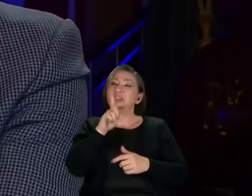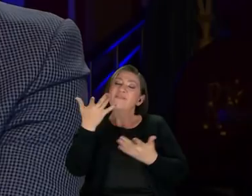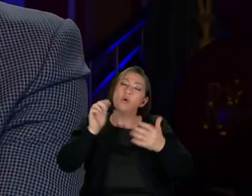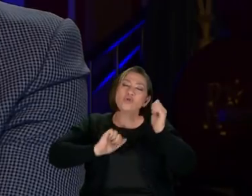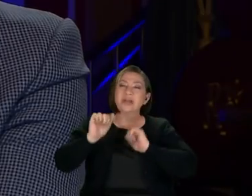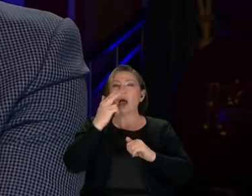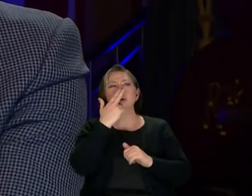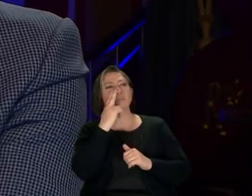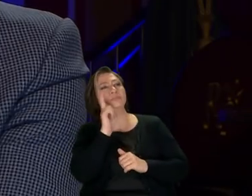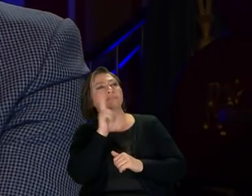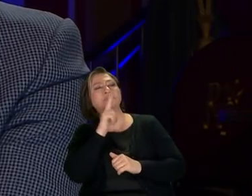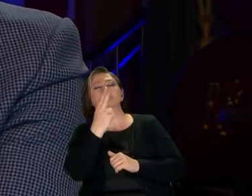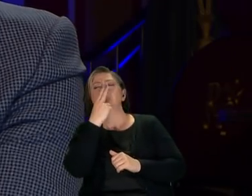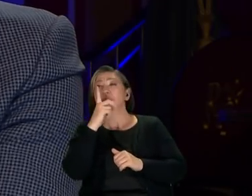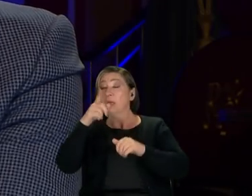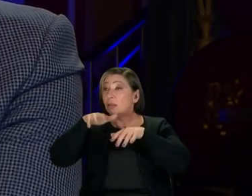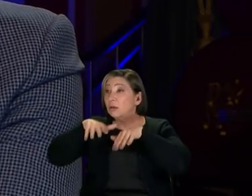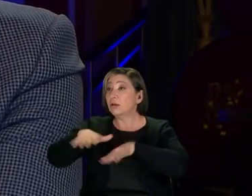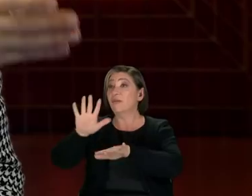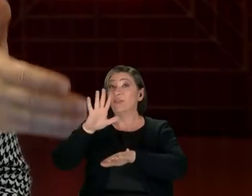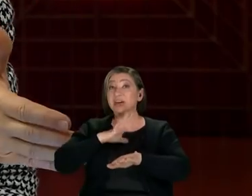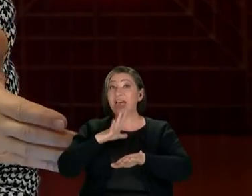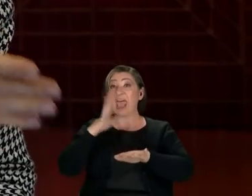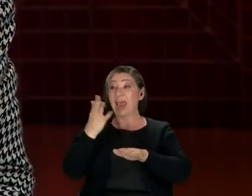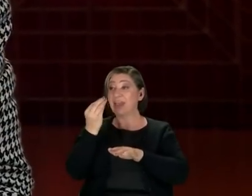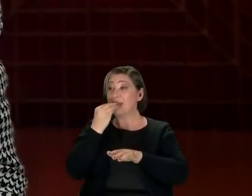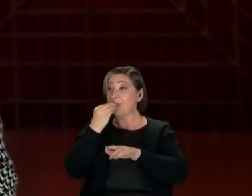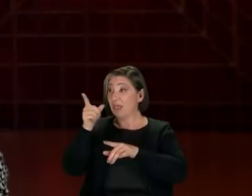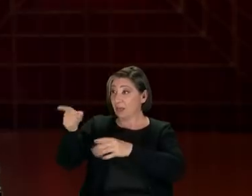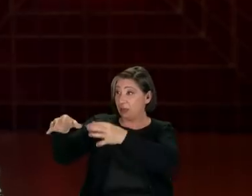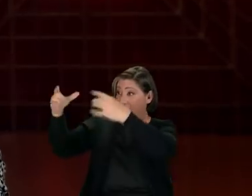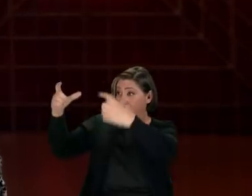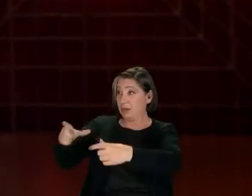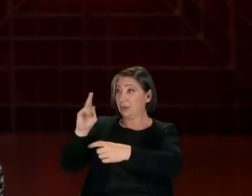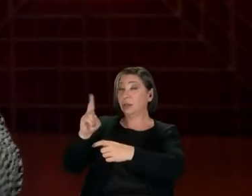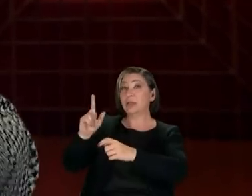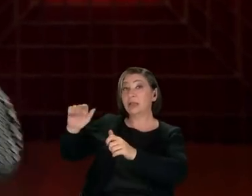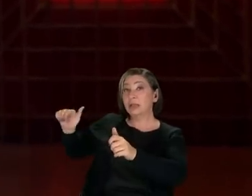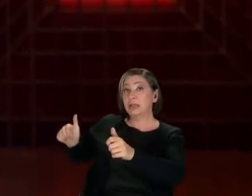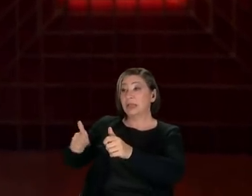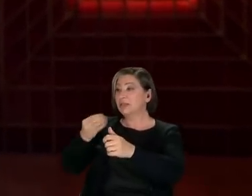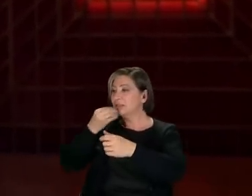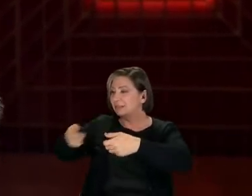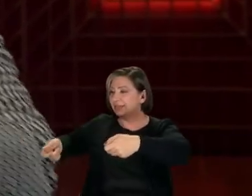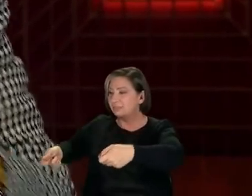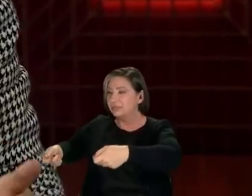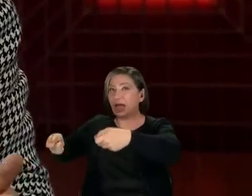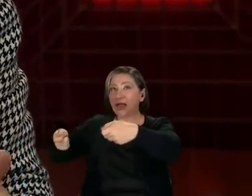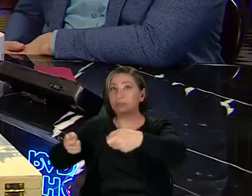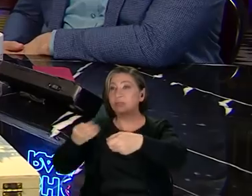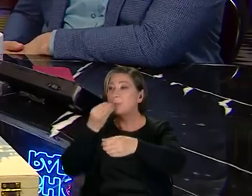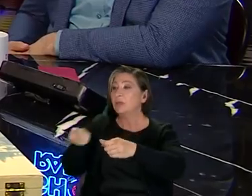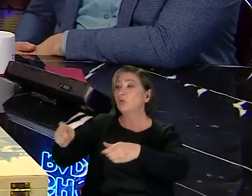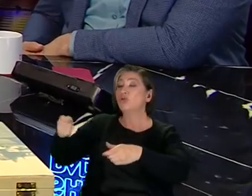da üniversitelerden alışkanlığım şudur. Yani bir yerde boykot olduğu zaman, eğer yemekhaneyi boykot ediyorsa, yandan bir çocuk gidip de eline tepsini alıp